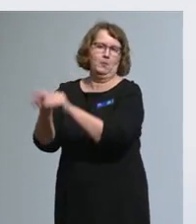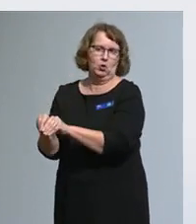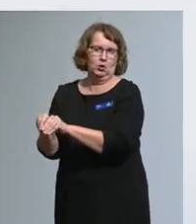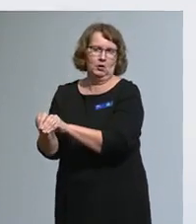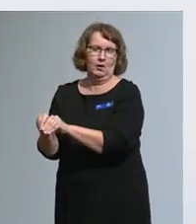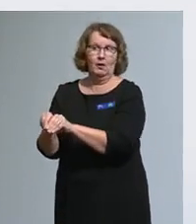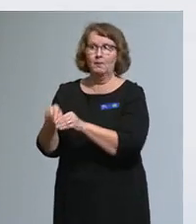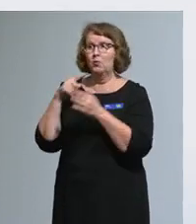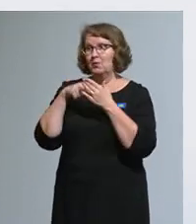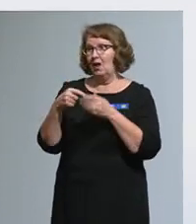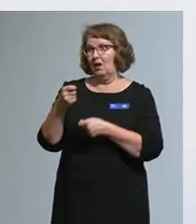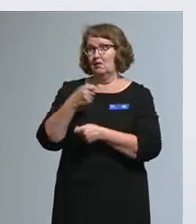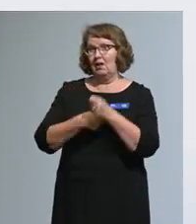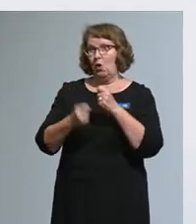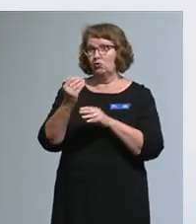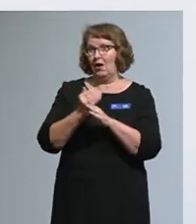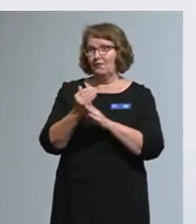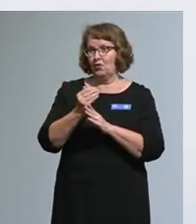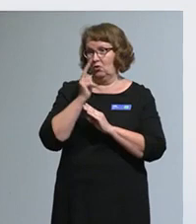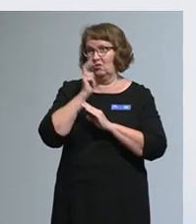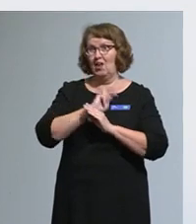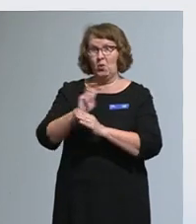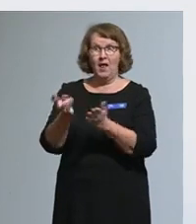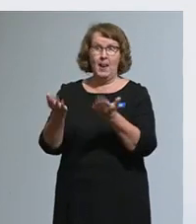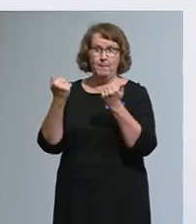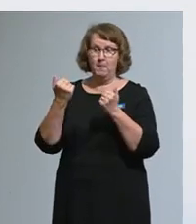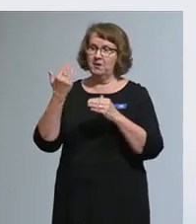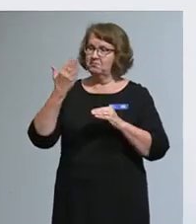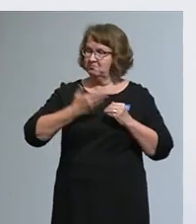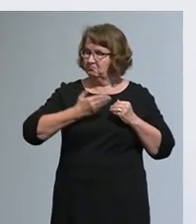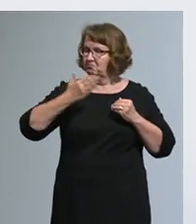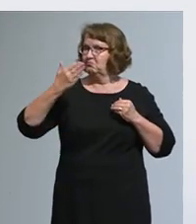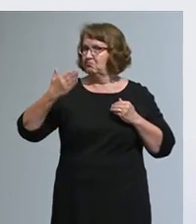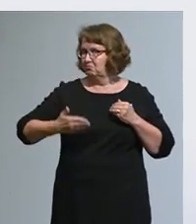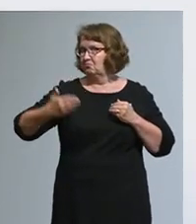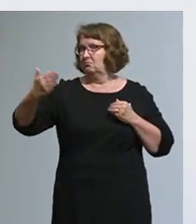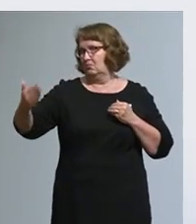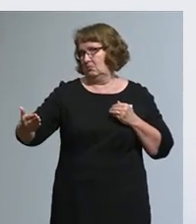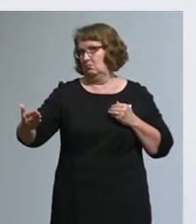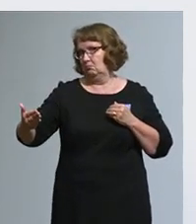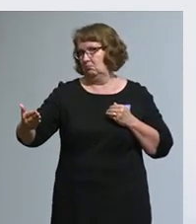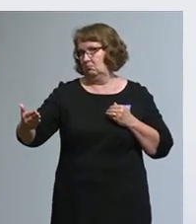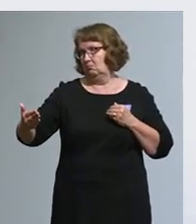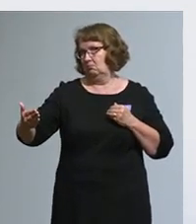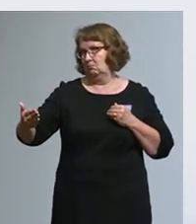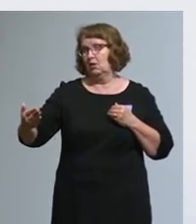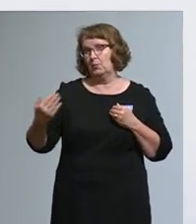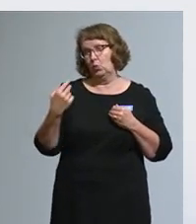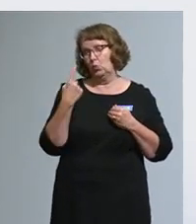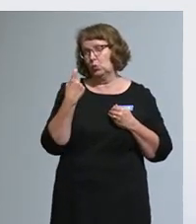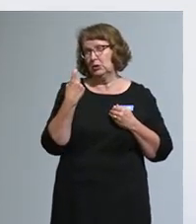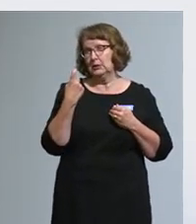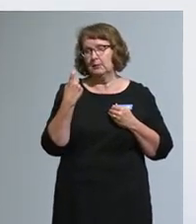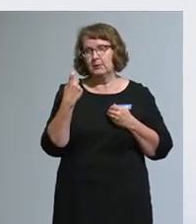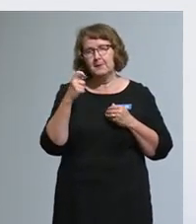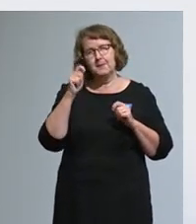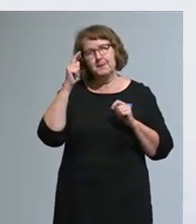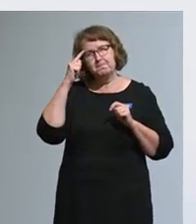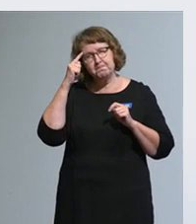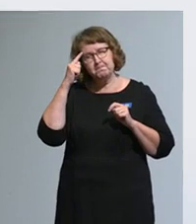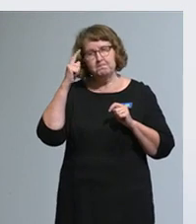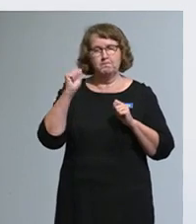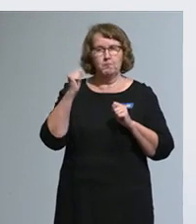talousarvion seuraaminen tulee huomattavasti helpommaksi. Tämä on ehkä tässä yksi kysymys, mitä on myöskin